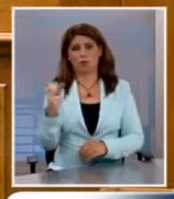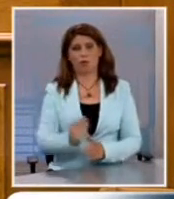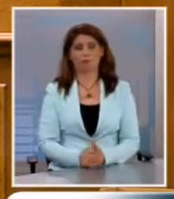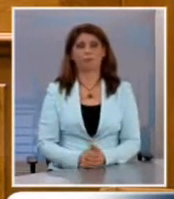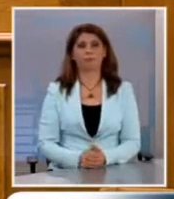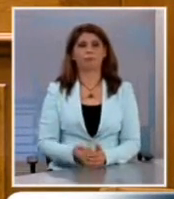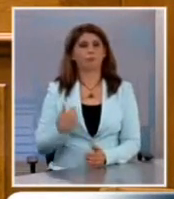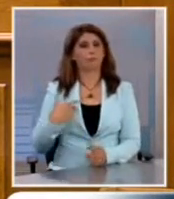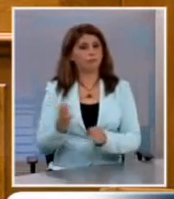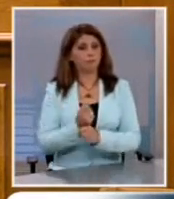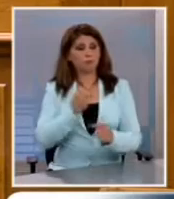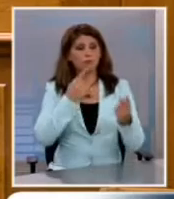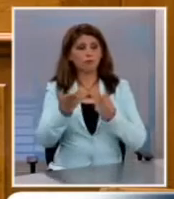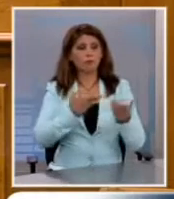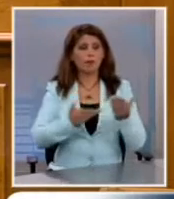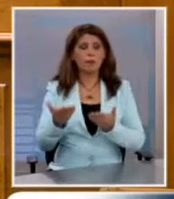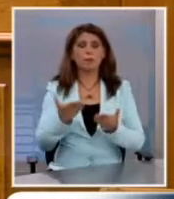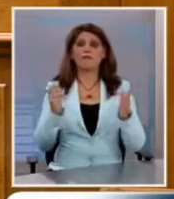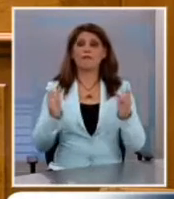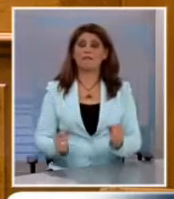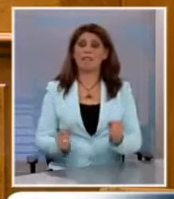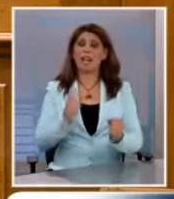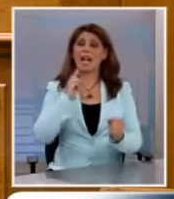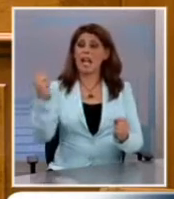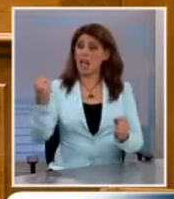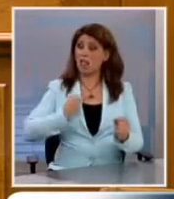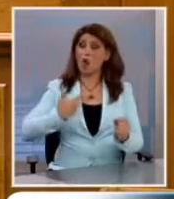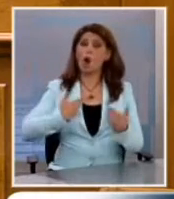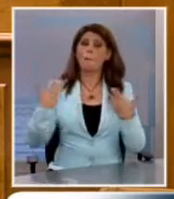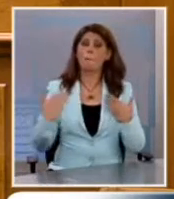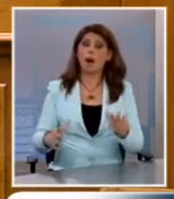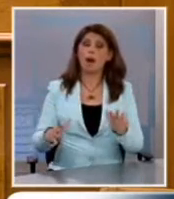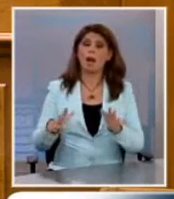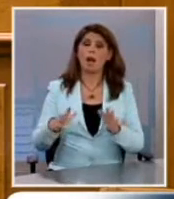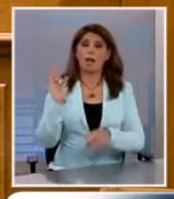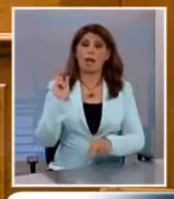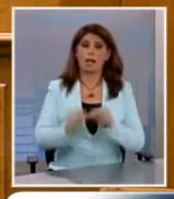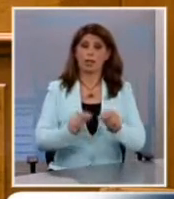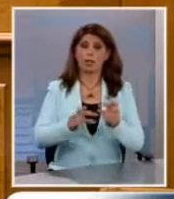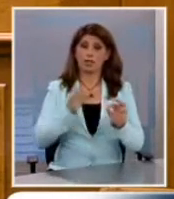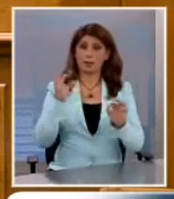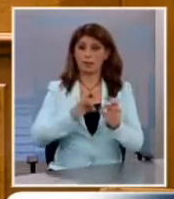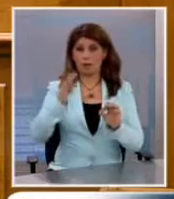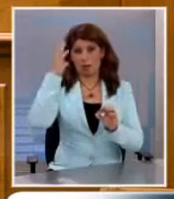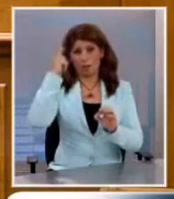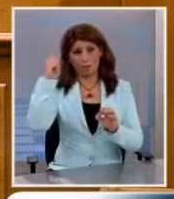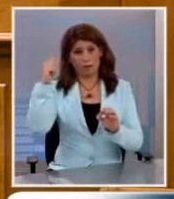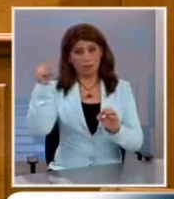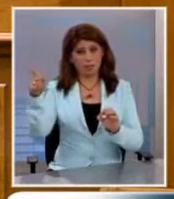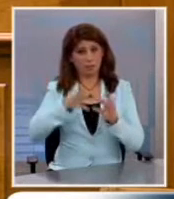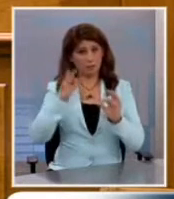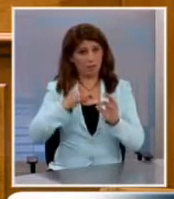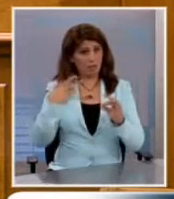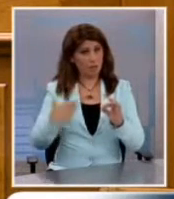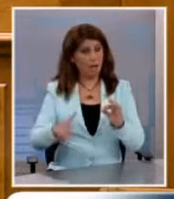Πετύχαμε λοιπόν μέσω της διαπραγμάτευσης και δεν με βάση την εντολή που πήραμε στις εκλογές του Σεπτέμβρη. Να σας θυμίσω ότι το Σεπτέμβρη γίνανε εκλογές.